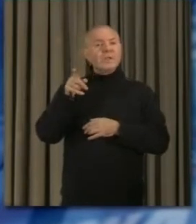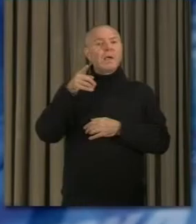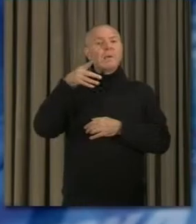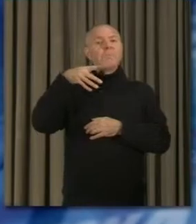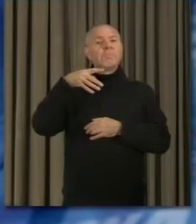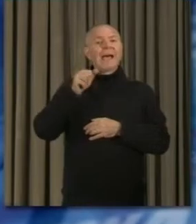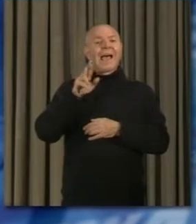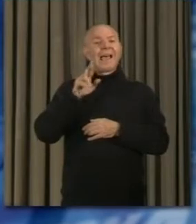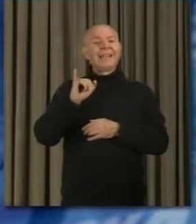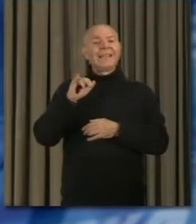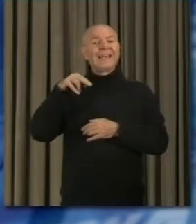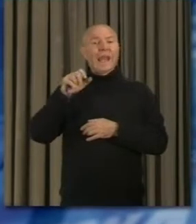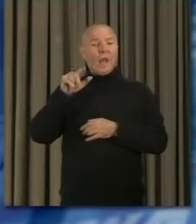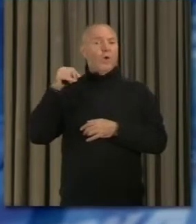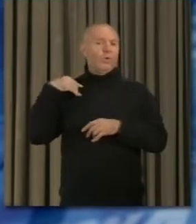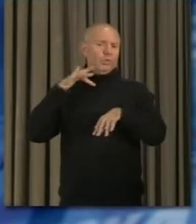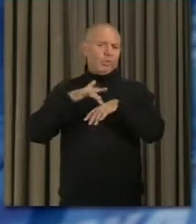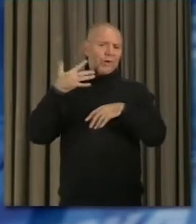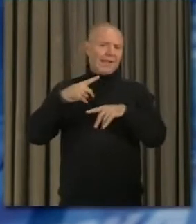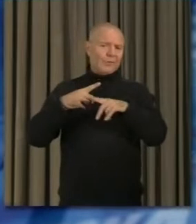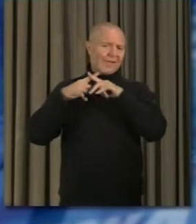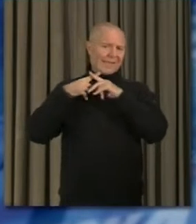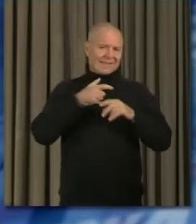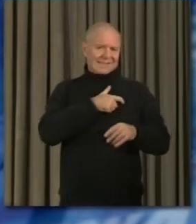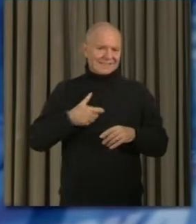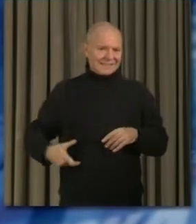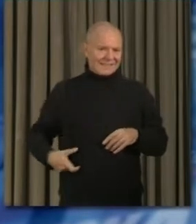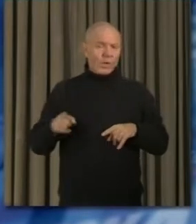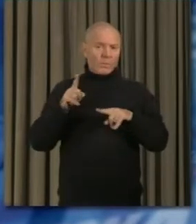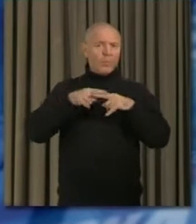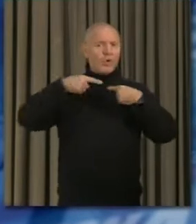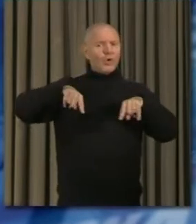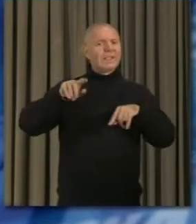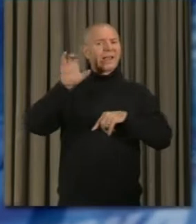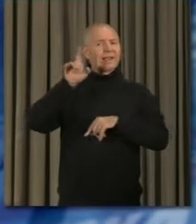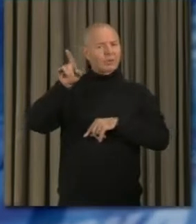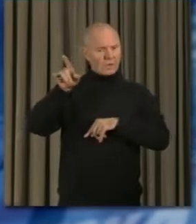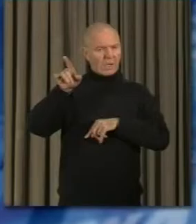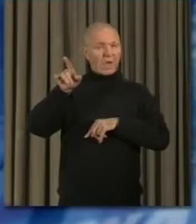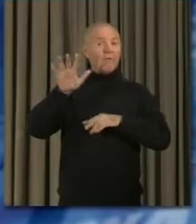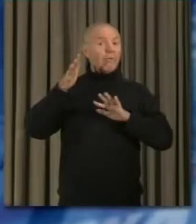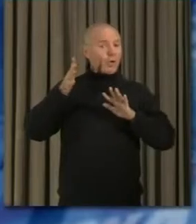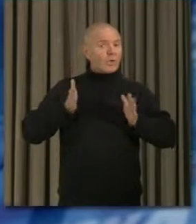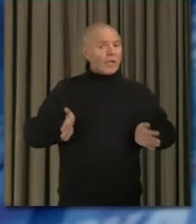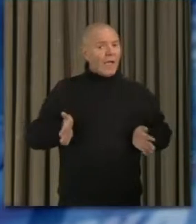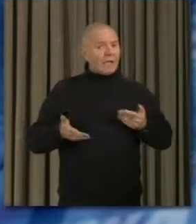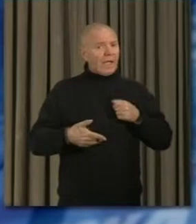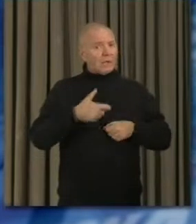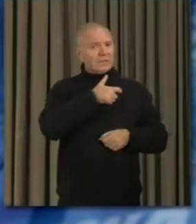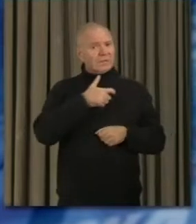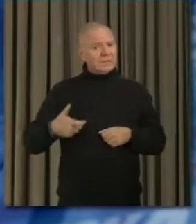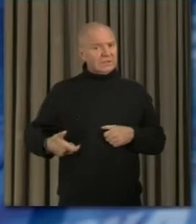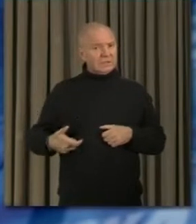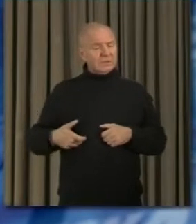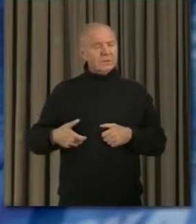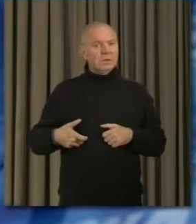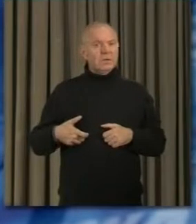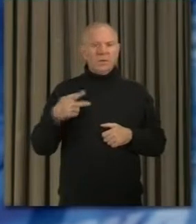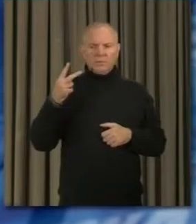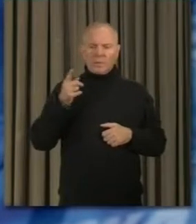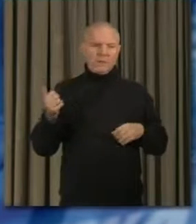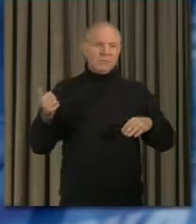sindaco ed ex consigliere regionale, a candidarsi a sindaco. Nessuna dichiarazione ufficiale, sia chiaro, ma Marinello ha assunto stamani il ruolo di